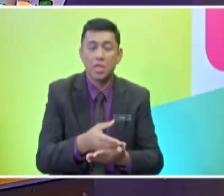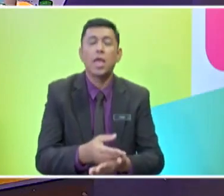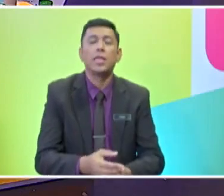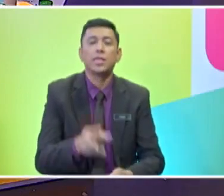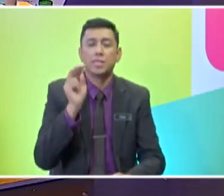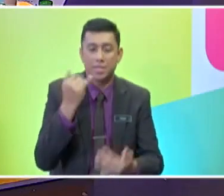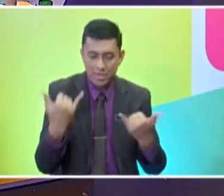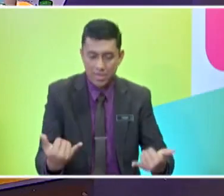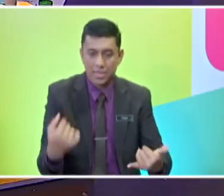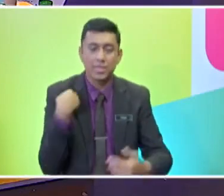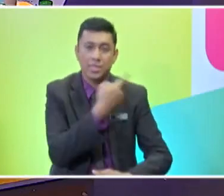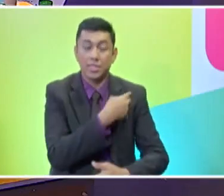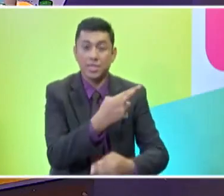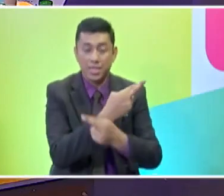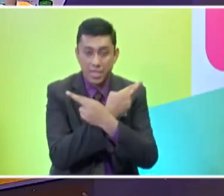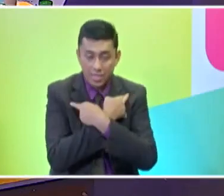sebentar